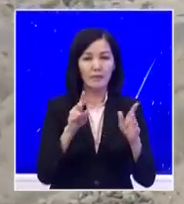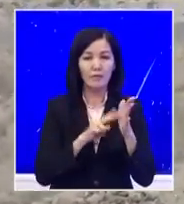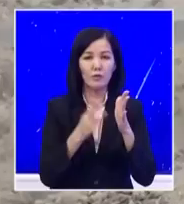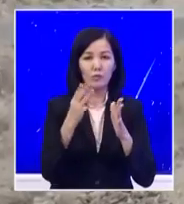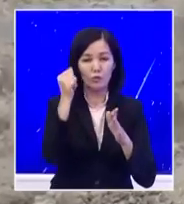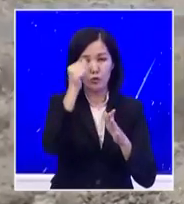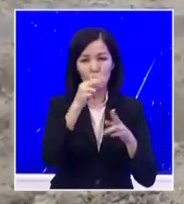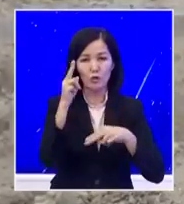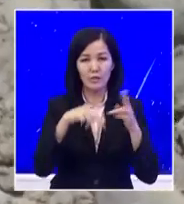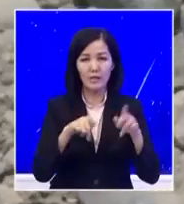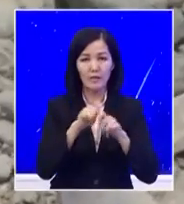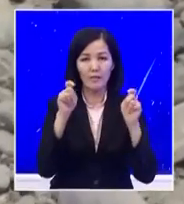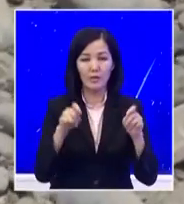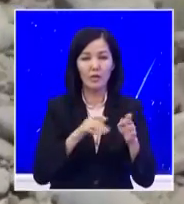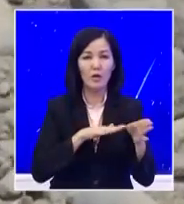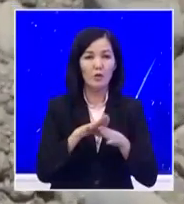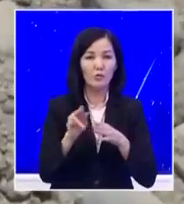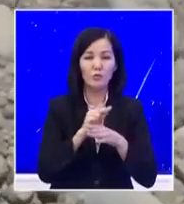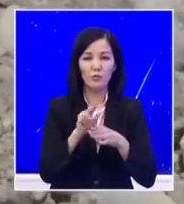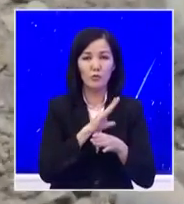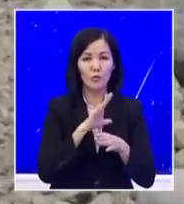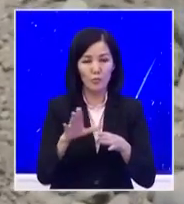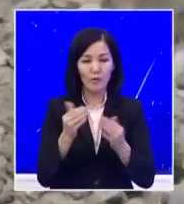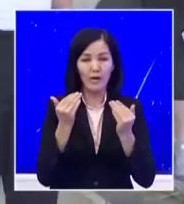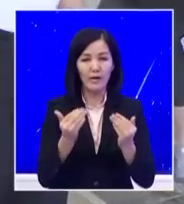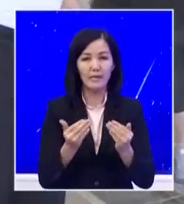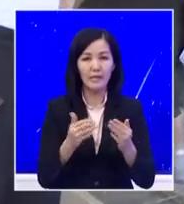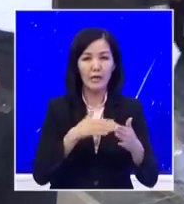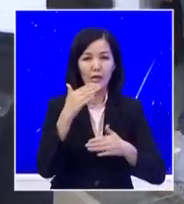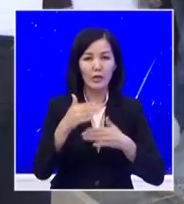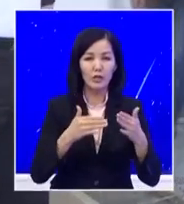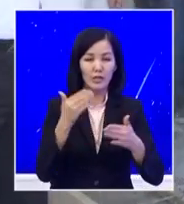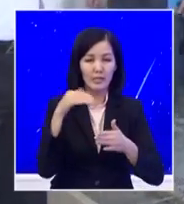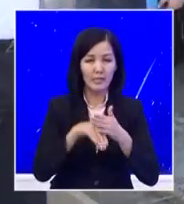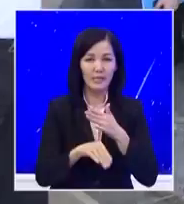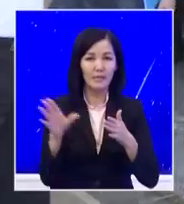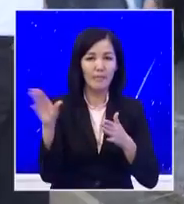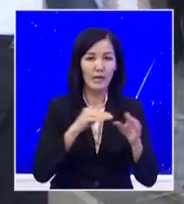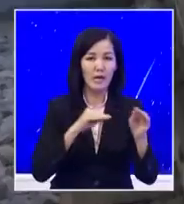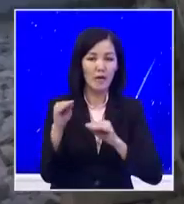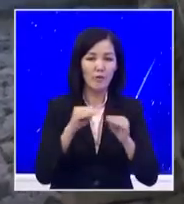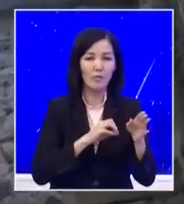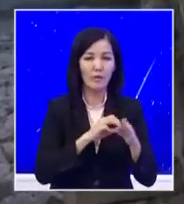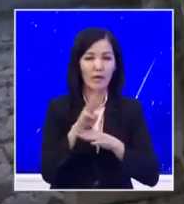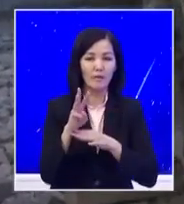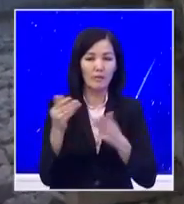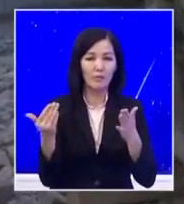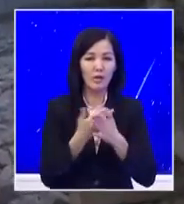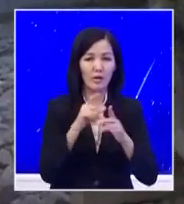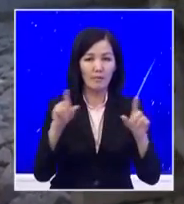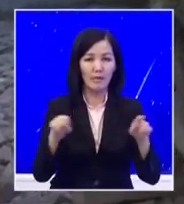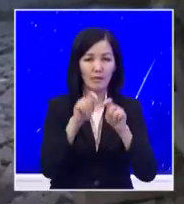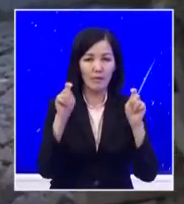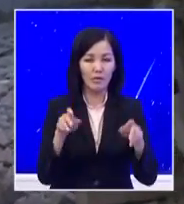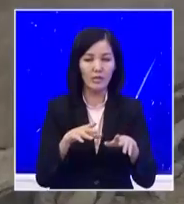1973 жылы салынғаннан мардымды жөндеу көрмепті. Енді іші сырты қажетті құрал жабдықтармен қамтылып, жаңа кейіпке енбек.